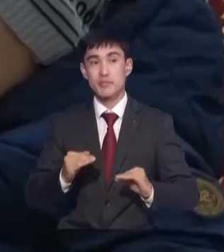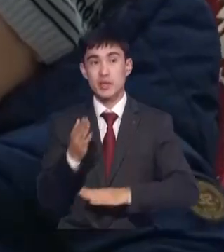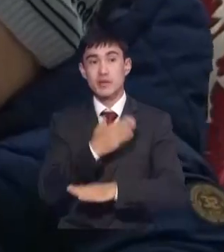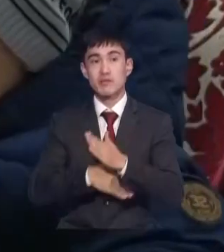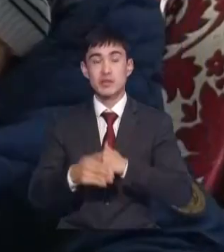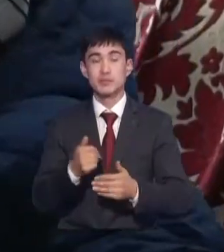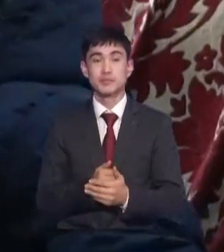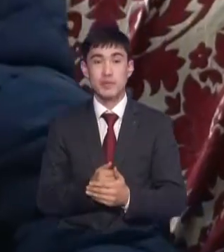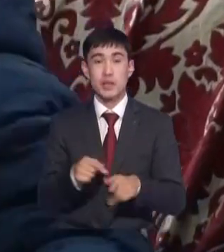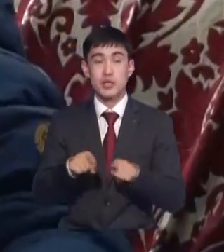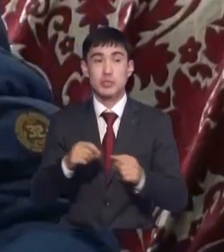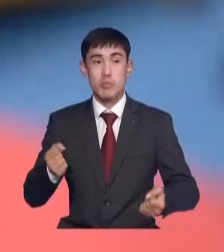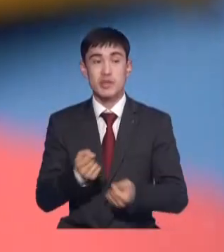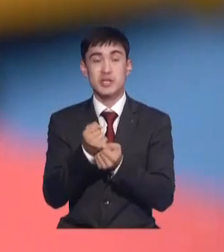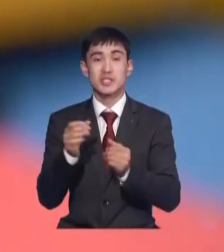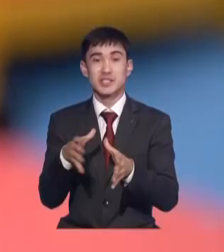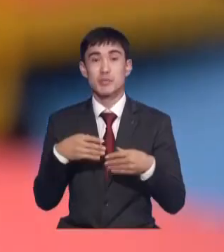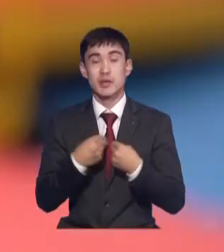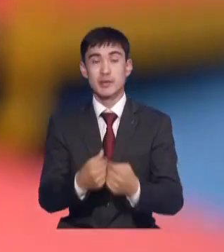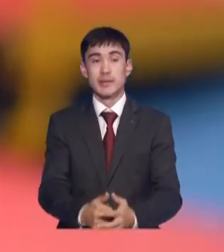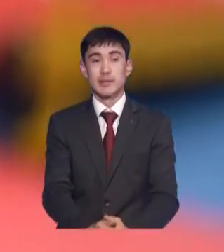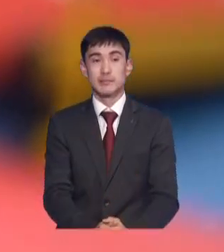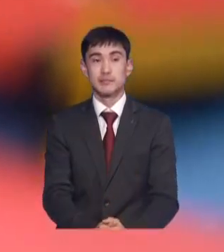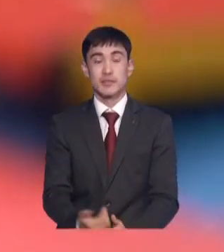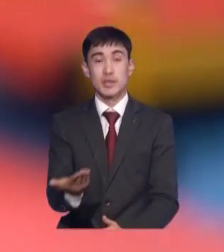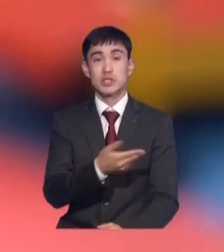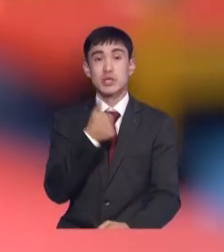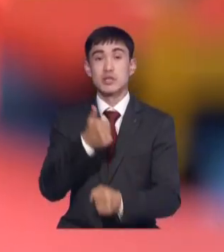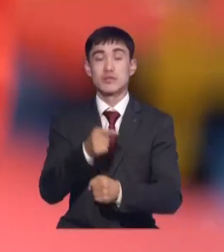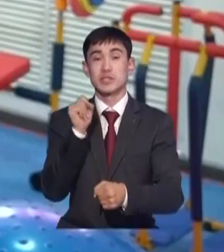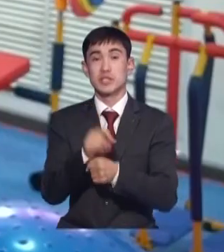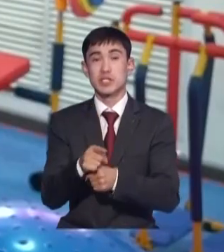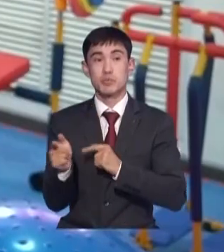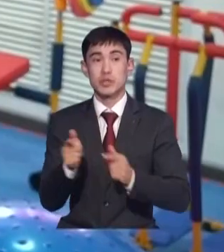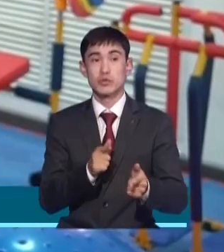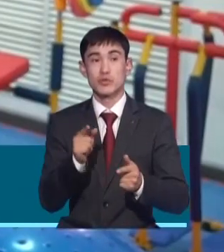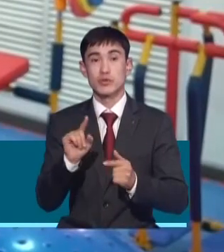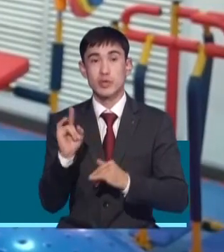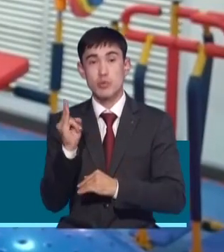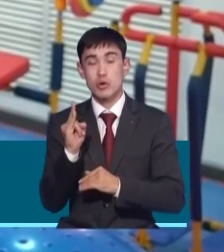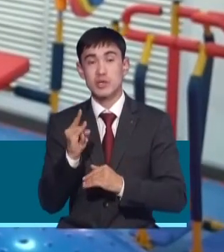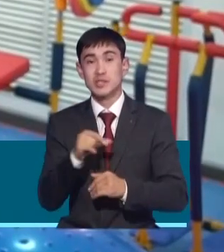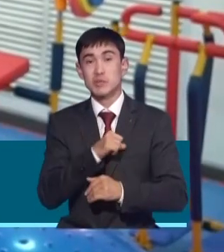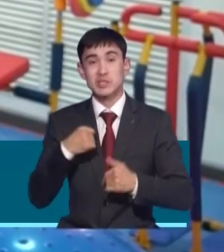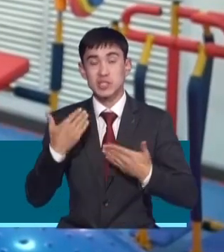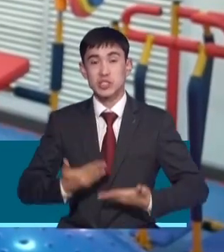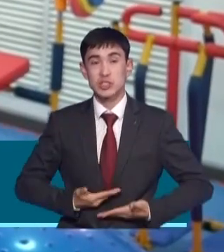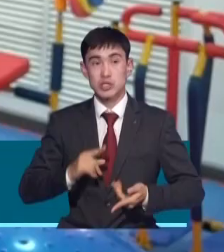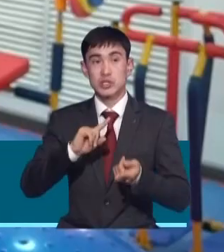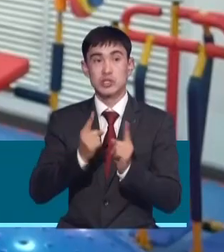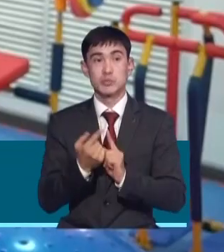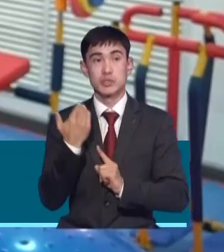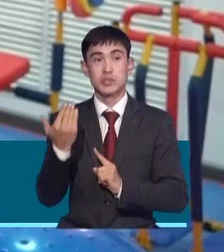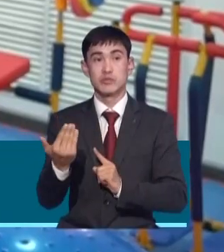особыми потребностями, а также поддержка их семей. Наша главная задача – подготовить ребенка к самостоятельной жизни и изменить